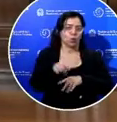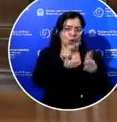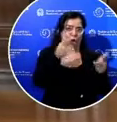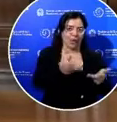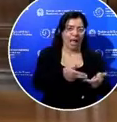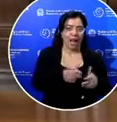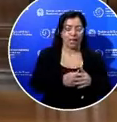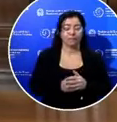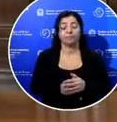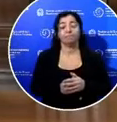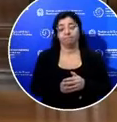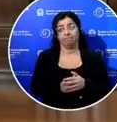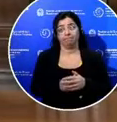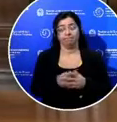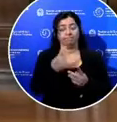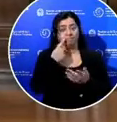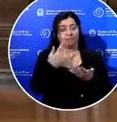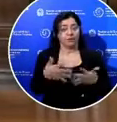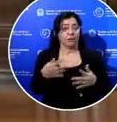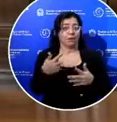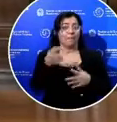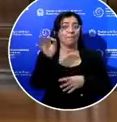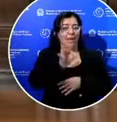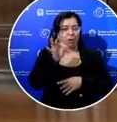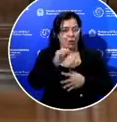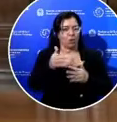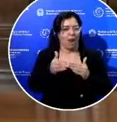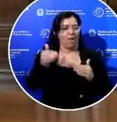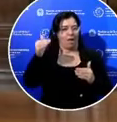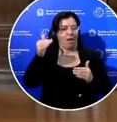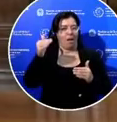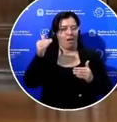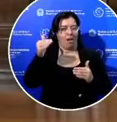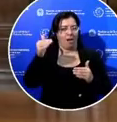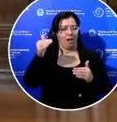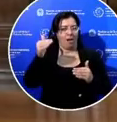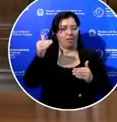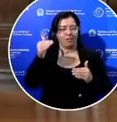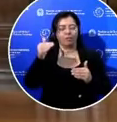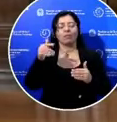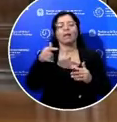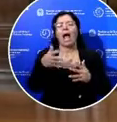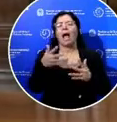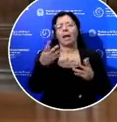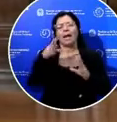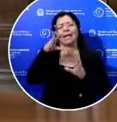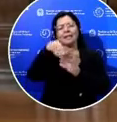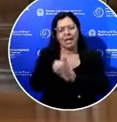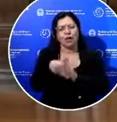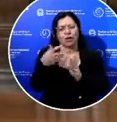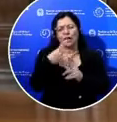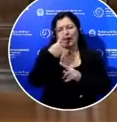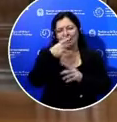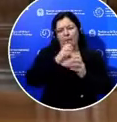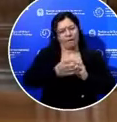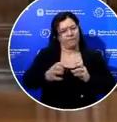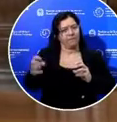detenuti, una grandissima quota dell'intera popolazione reclusa e con molte diversità al suo